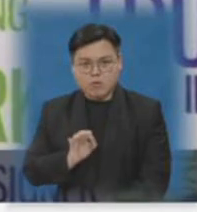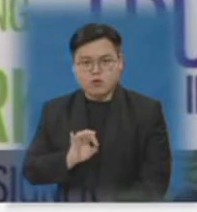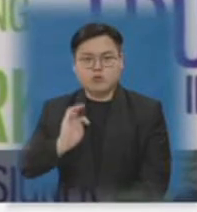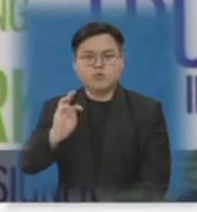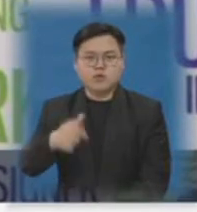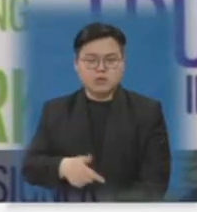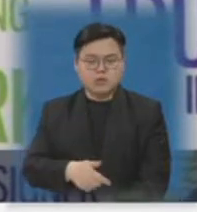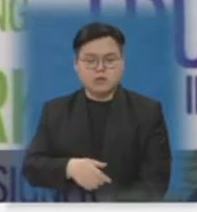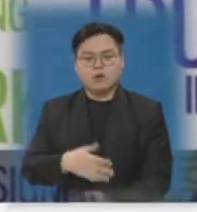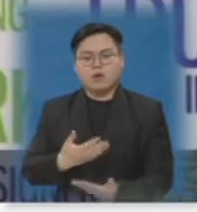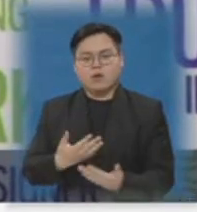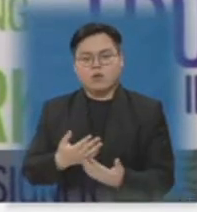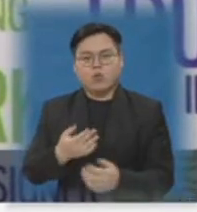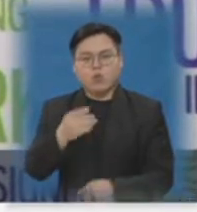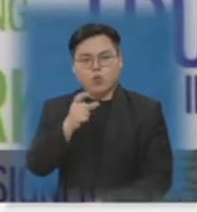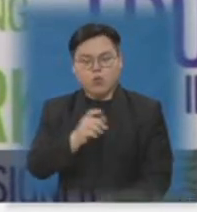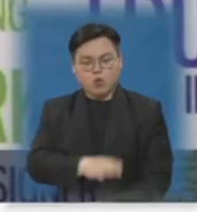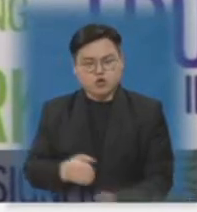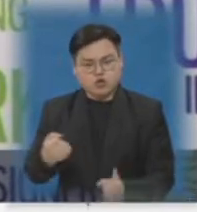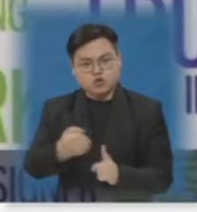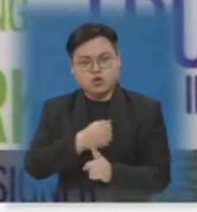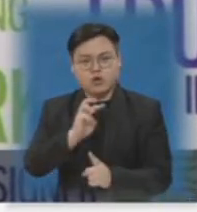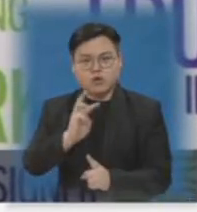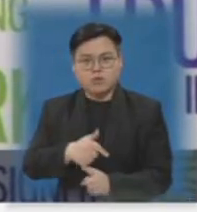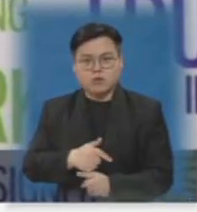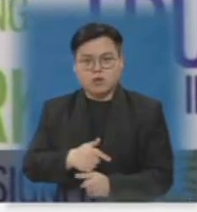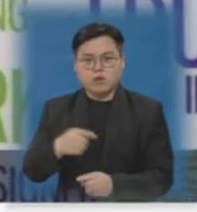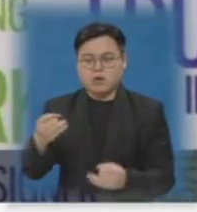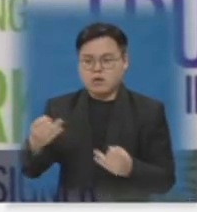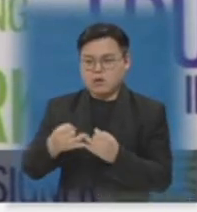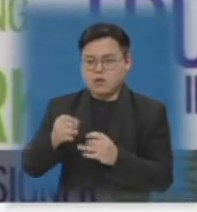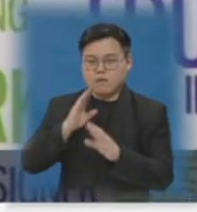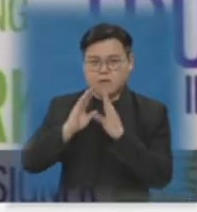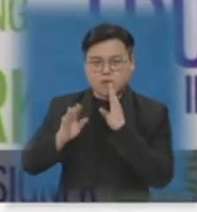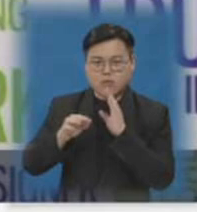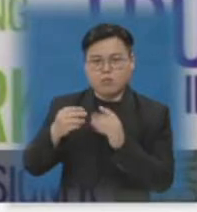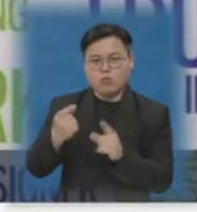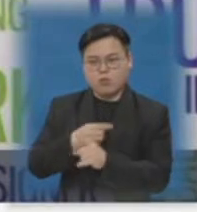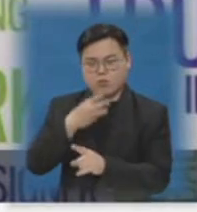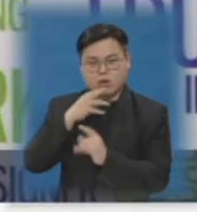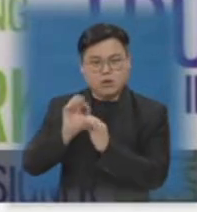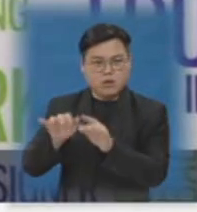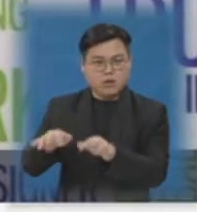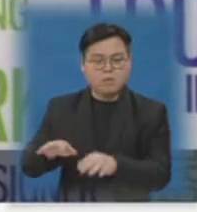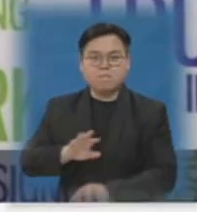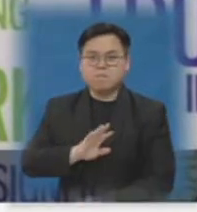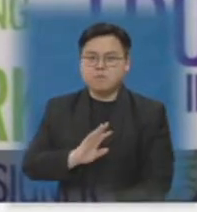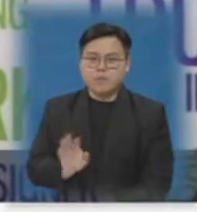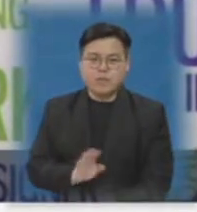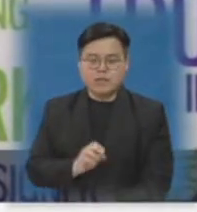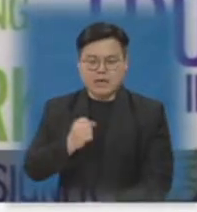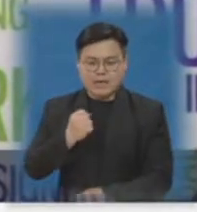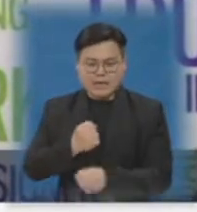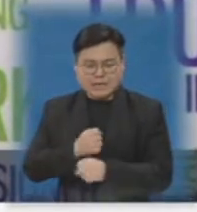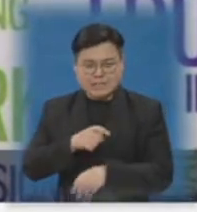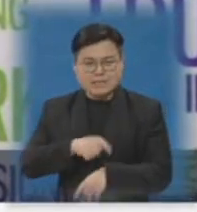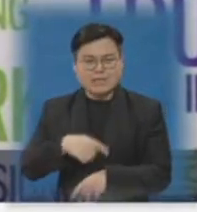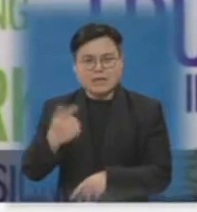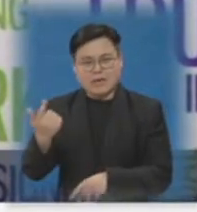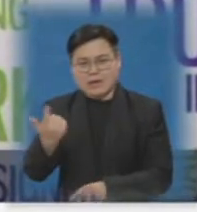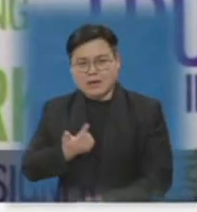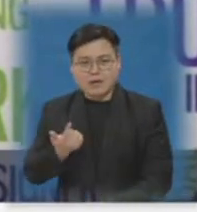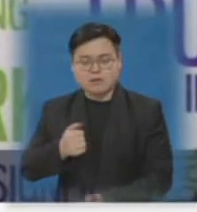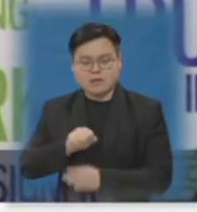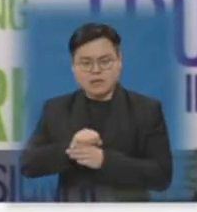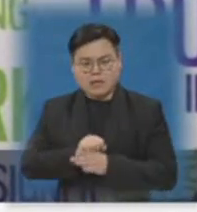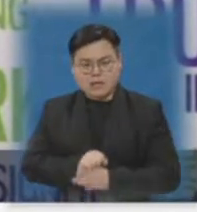сошиал орчинд бол ингэж буруу ойлгогдоод байна. А гэтэл энэ хүмүүс маань өнөөдөр цаг наргүй маш бага цалинтай, маш их өндөр ачаалттай өөрийнхөө